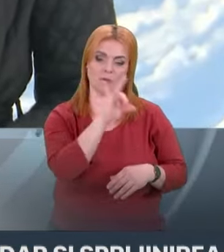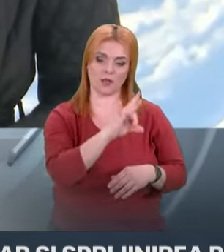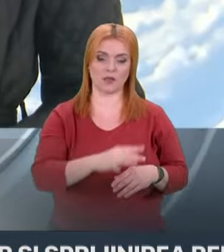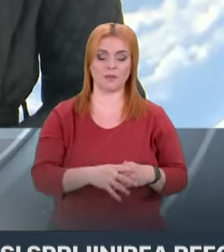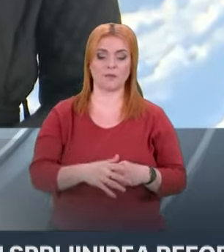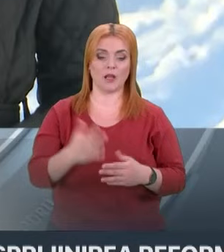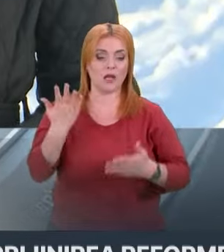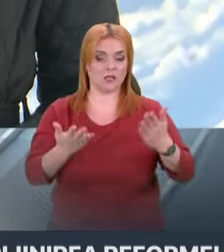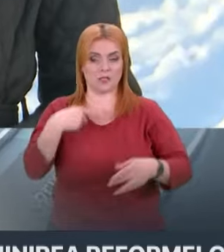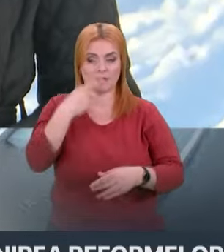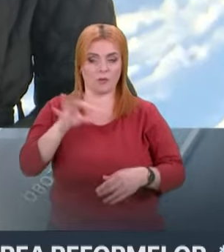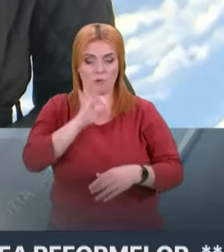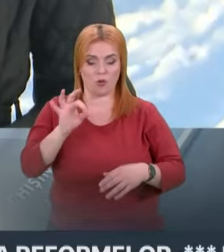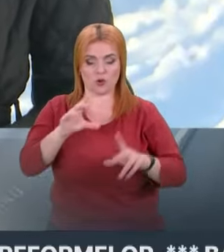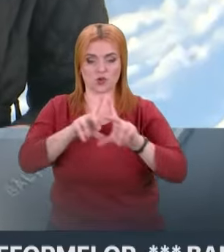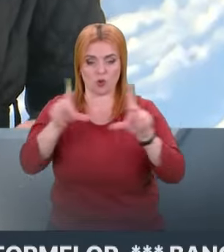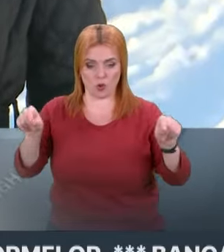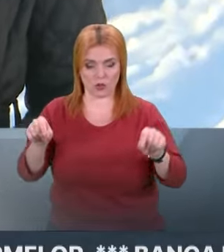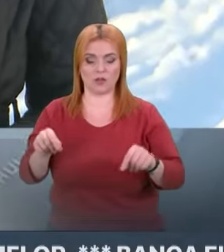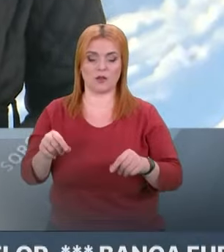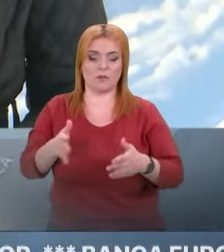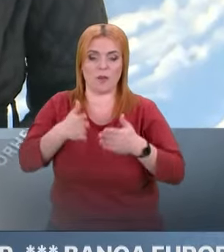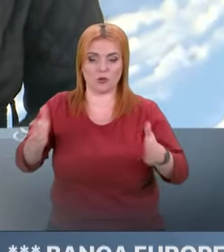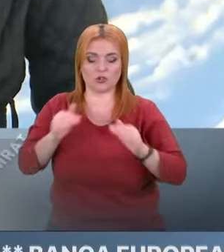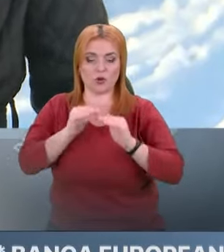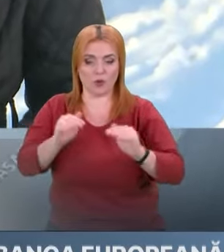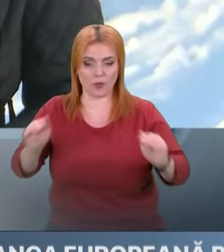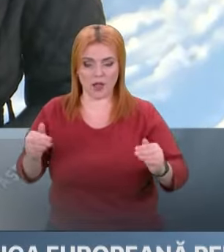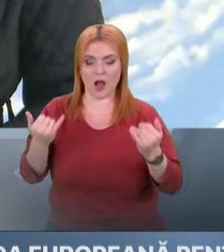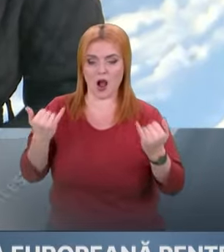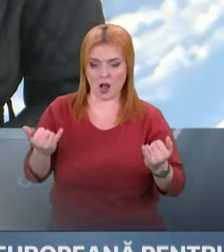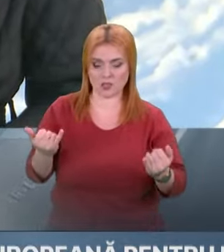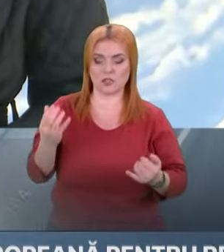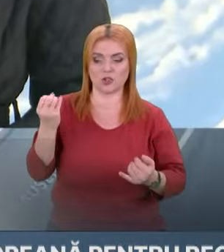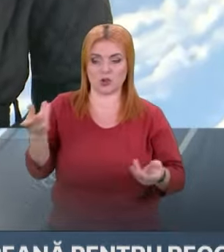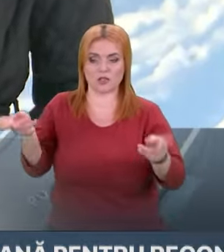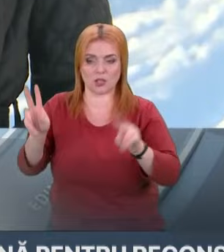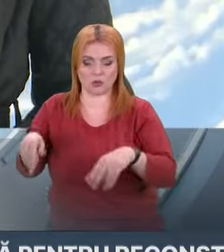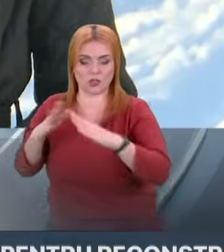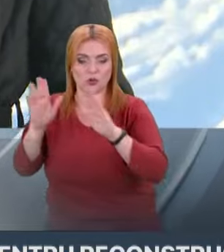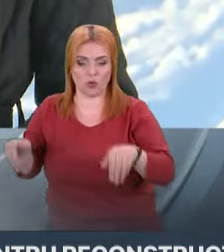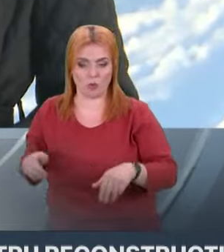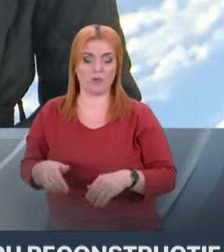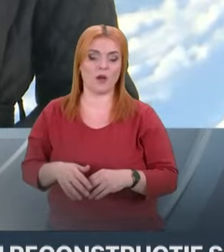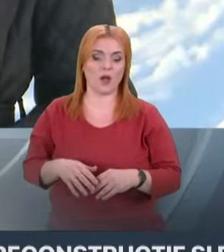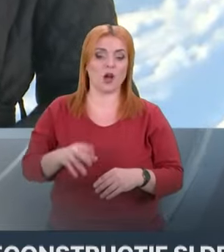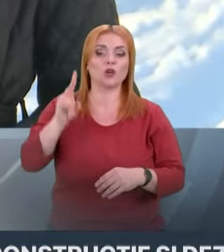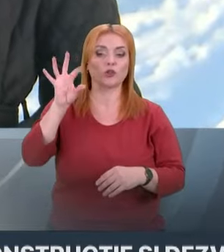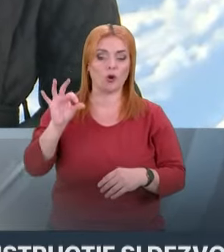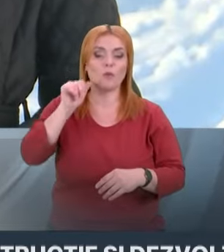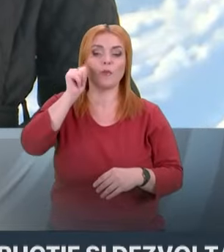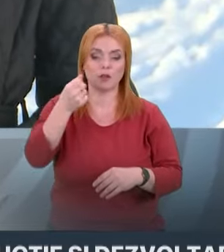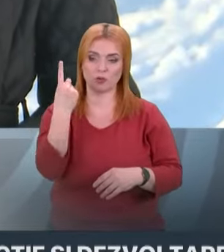situația cu instituțiile de învățământ, mai mulți elevi astăzi încă rămân acasă, însă mâine,